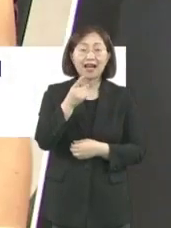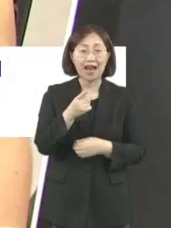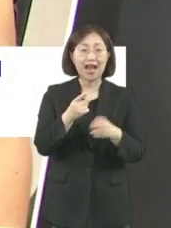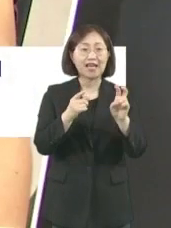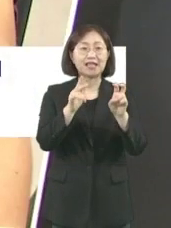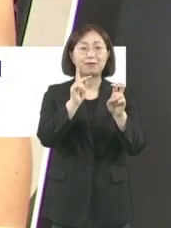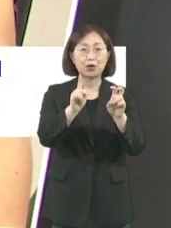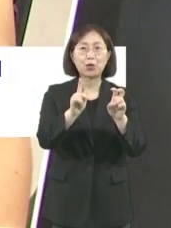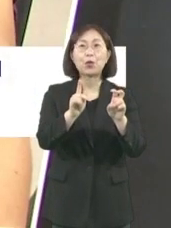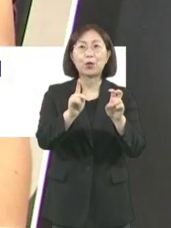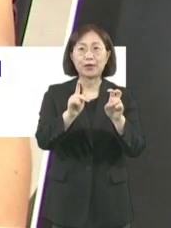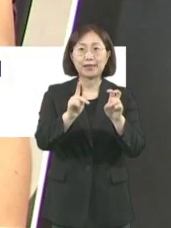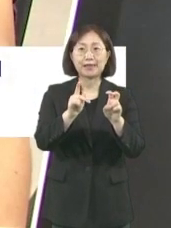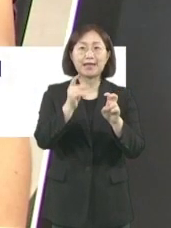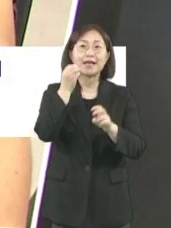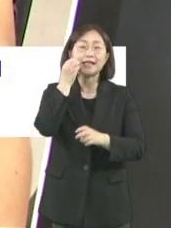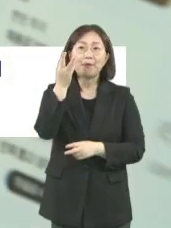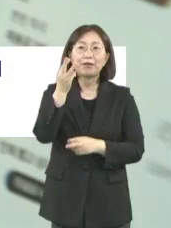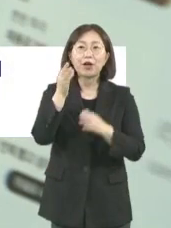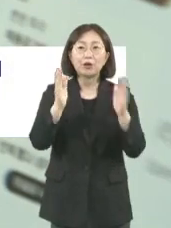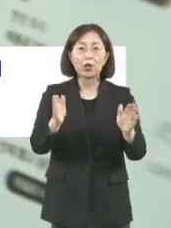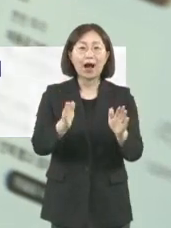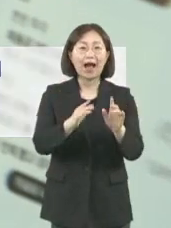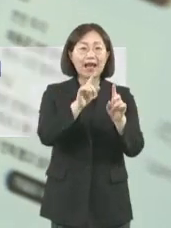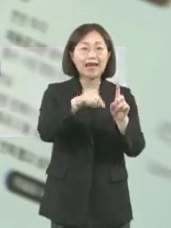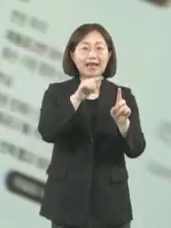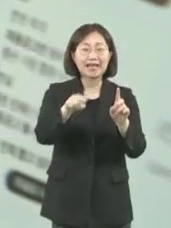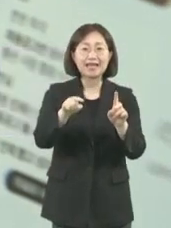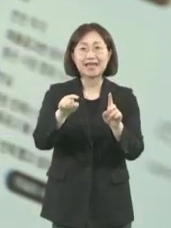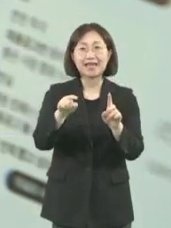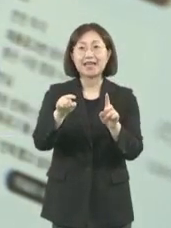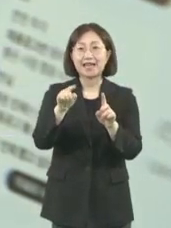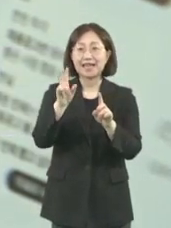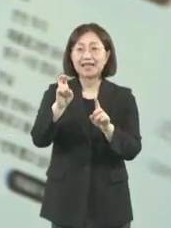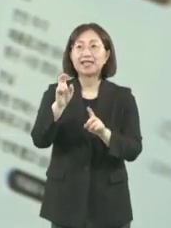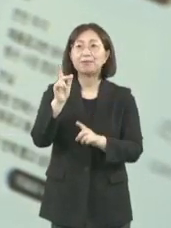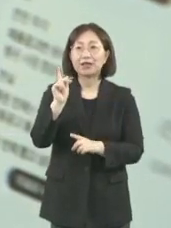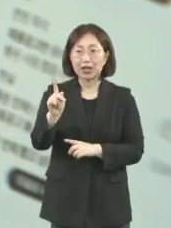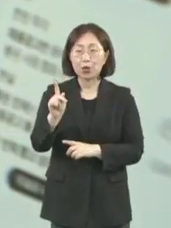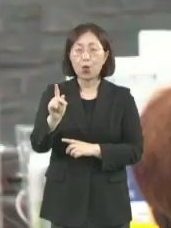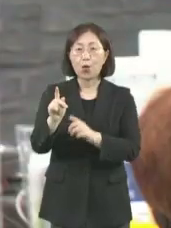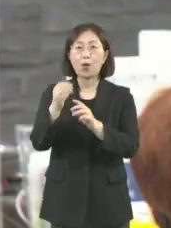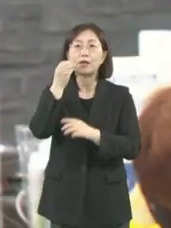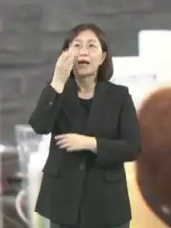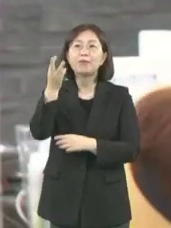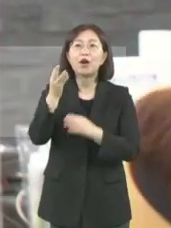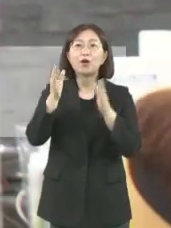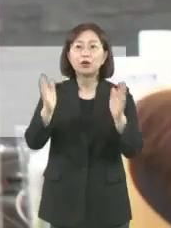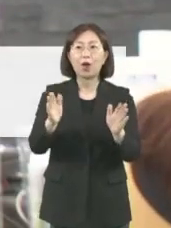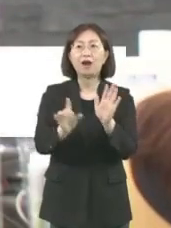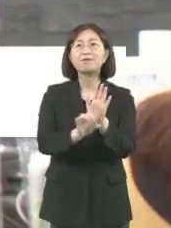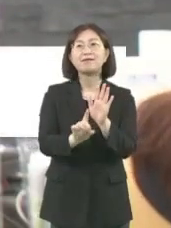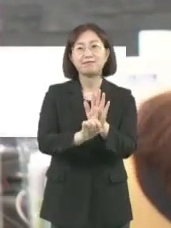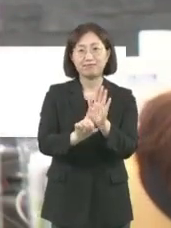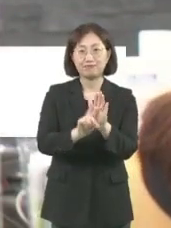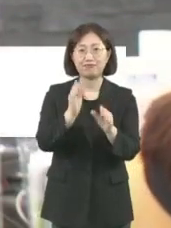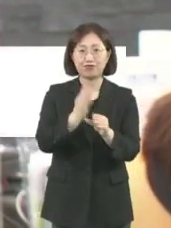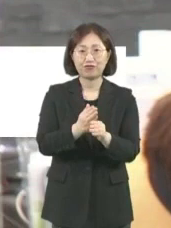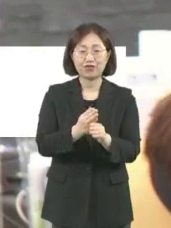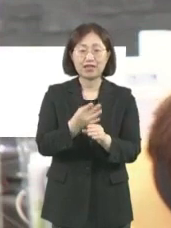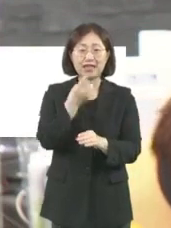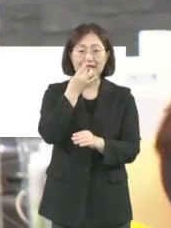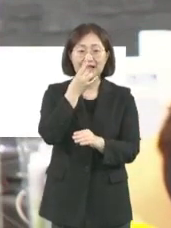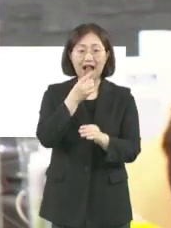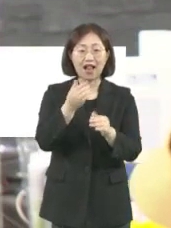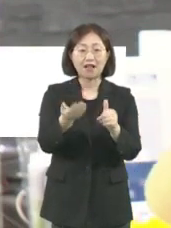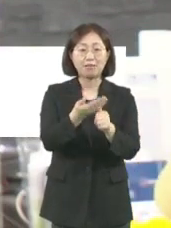포대씩 3개월간 지인에 선물하는 일명 123 캠페인도 벌이고 있습니다. 쌀 경작 면적이 줄는 것